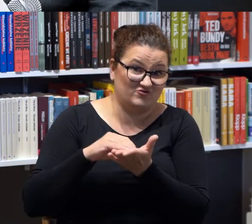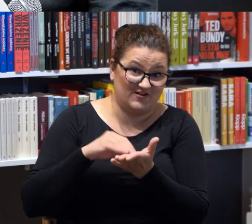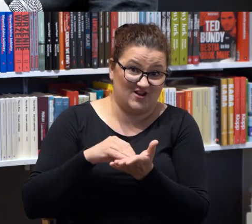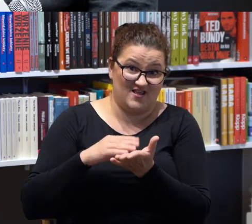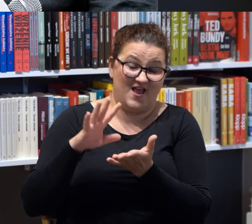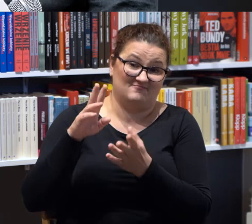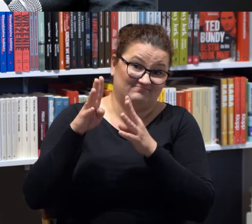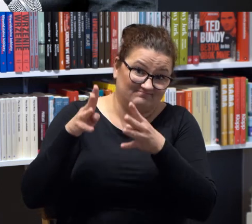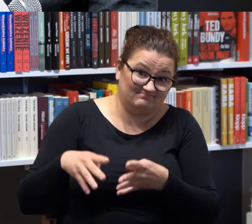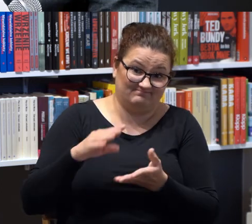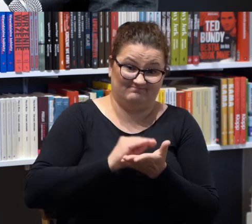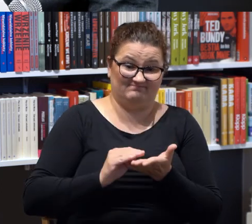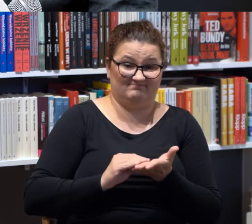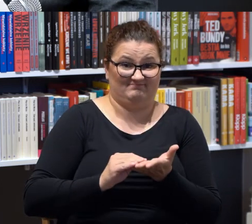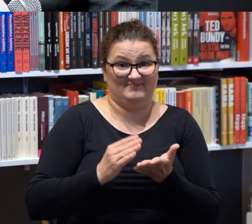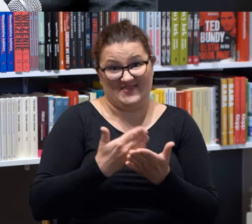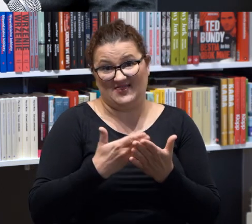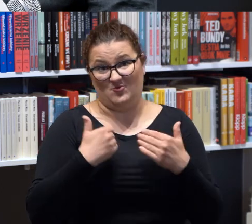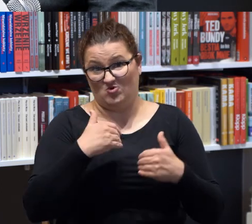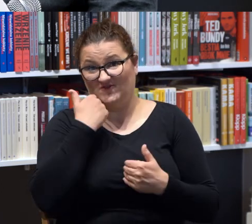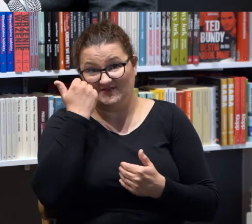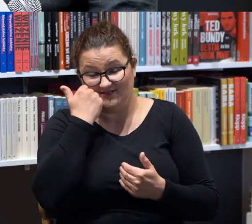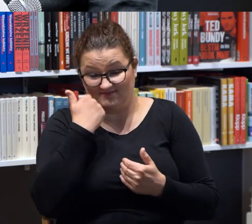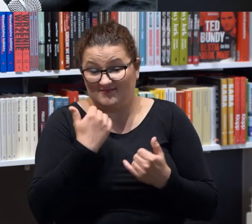I stąd może się brać ten wstyd, że ja